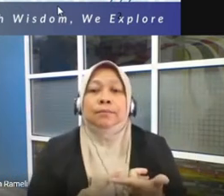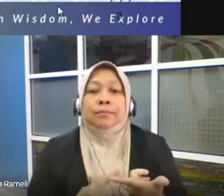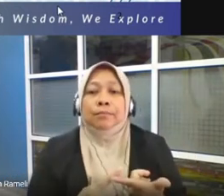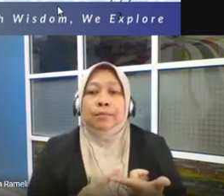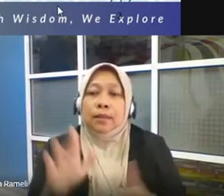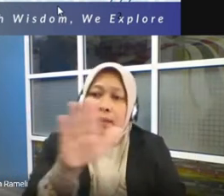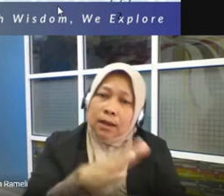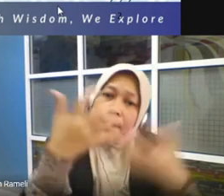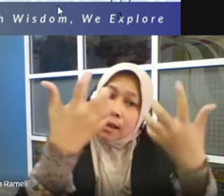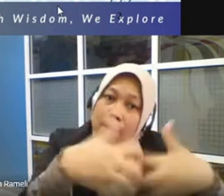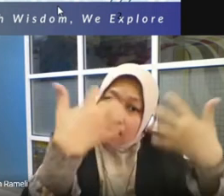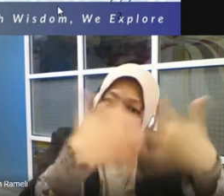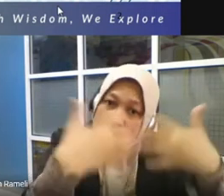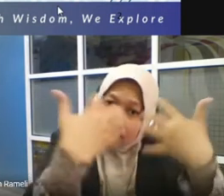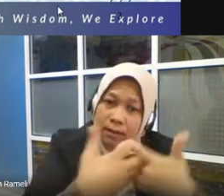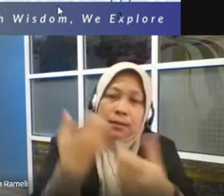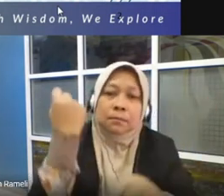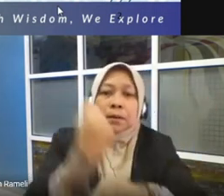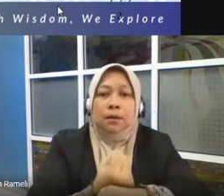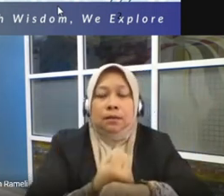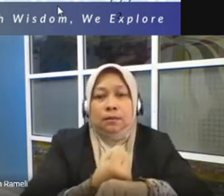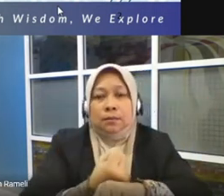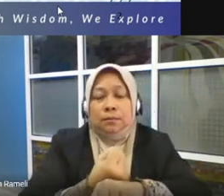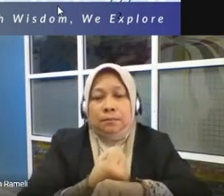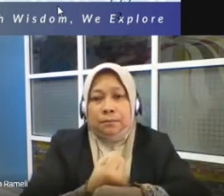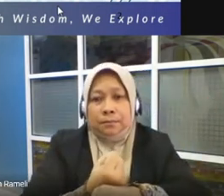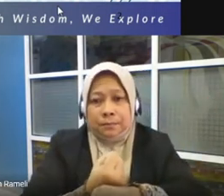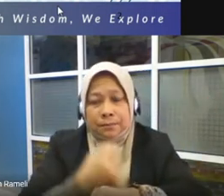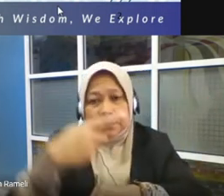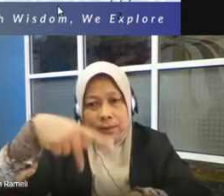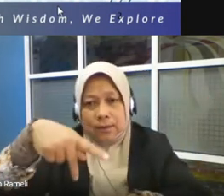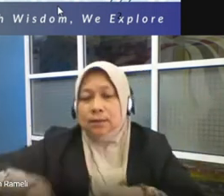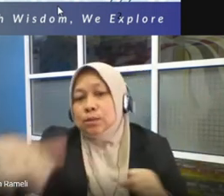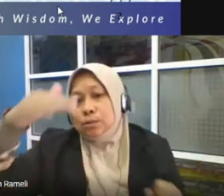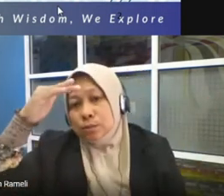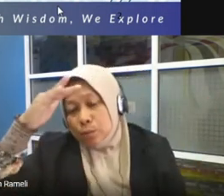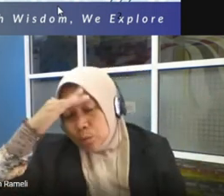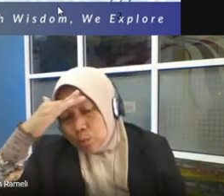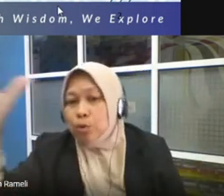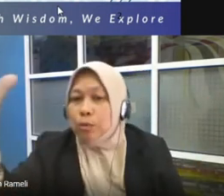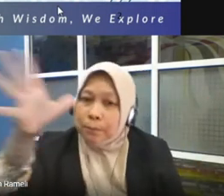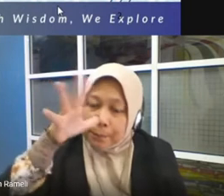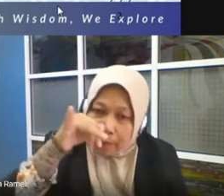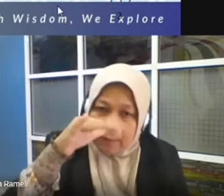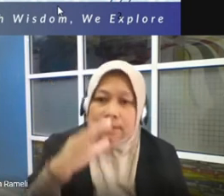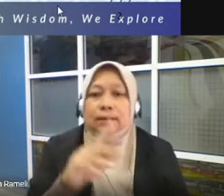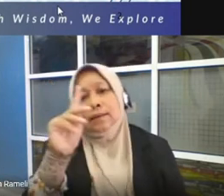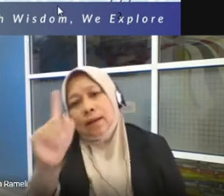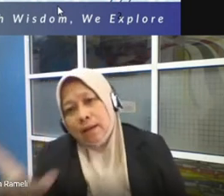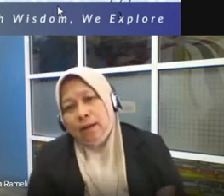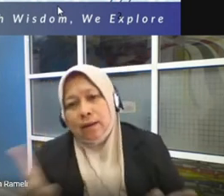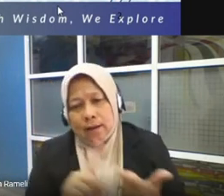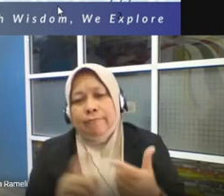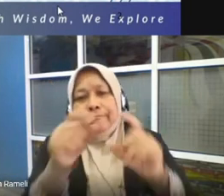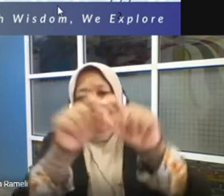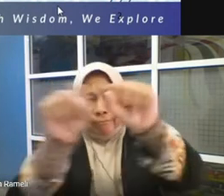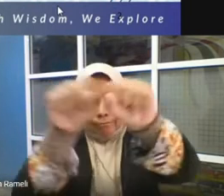oleh kilang-kilang di sekitar Batu Pahat, Melaka dan Kuala Lumpur. Dan juga saya merupakan certified professional